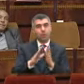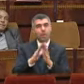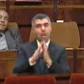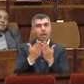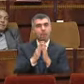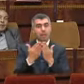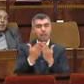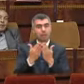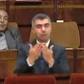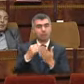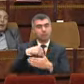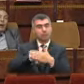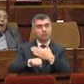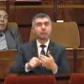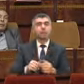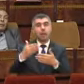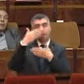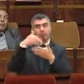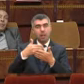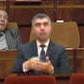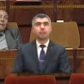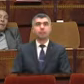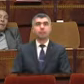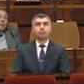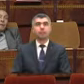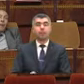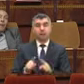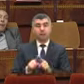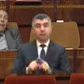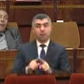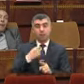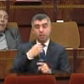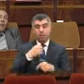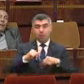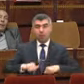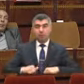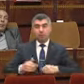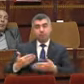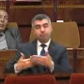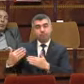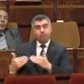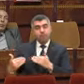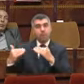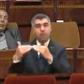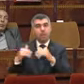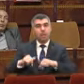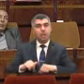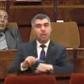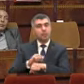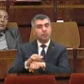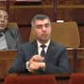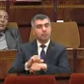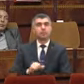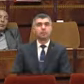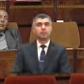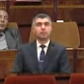المدنيه هنا في المغرب. فما كرهناش السيده الوزيره لو انه يعني تنسقوا القطاع ديالكم مع وزاره الداخليه